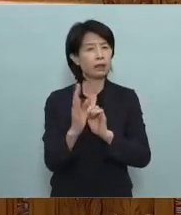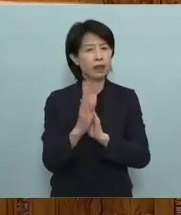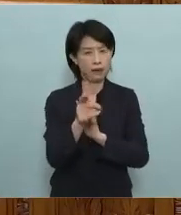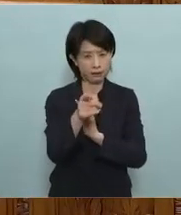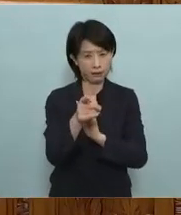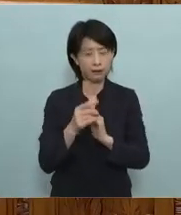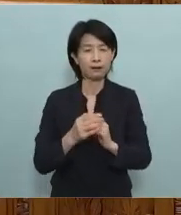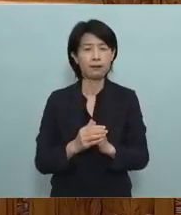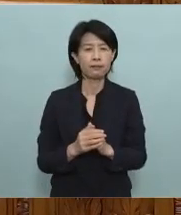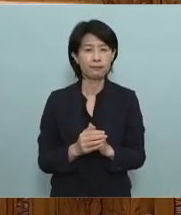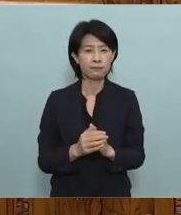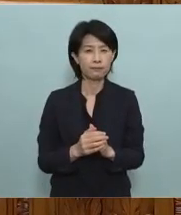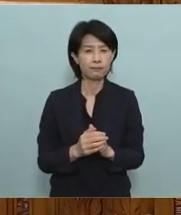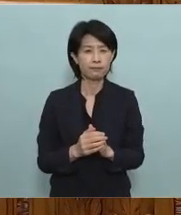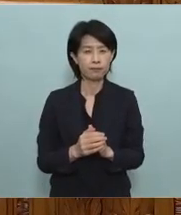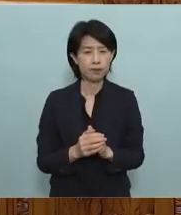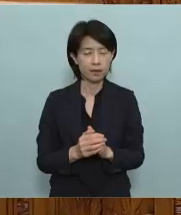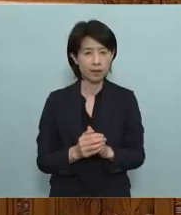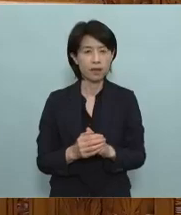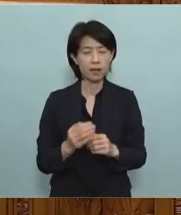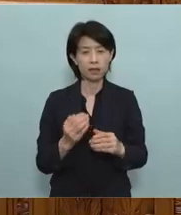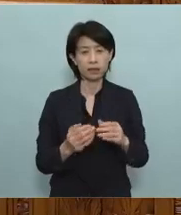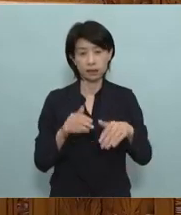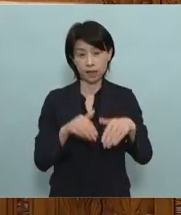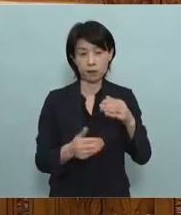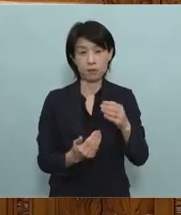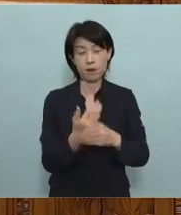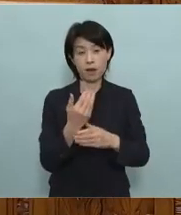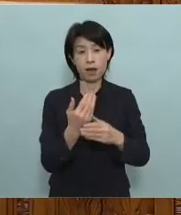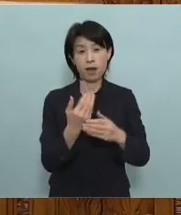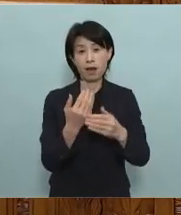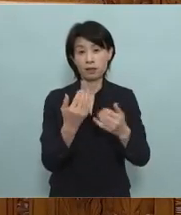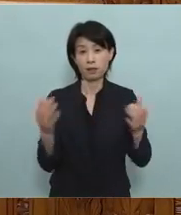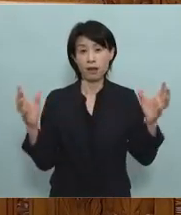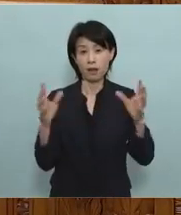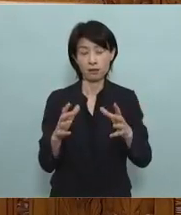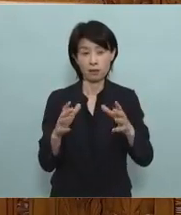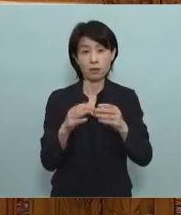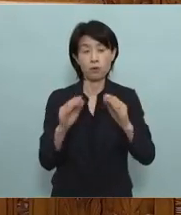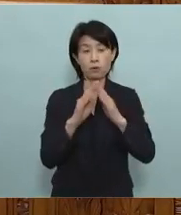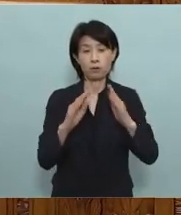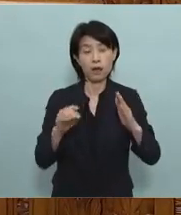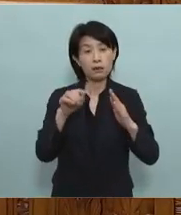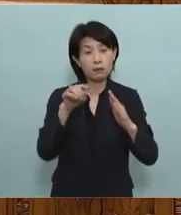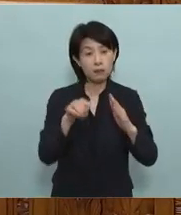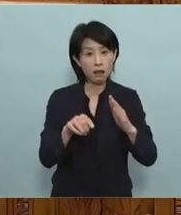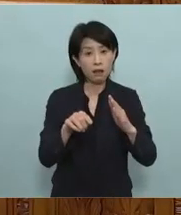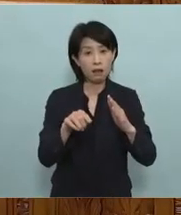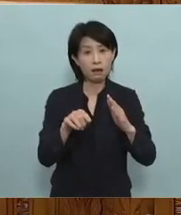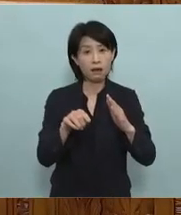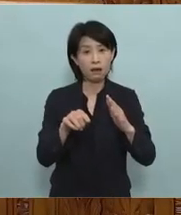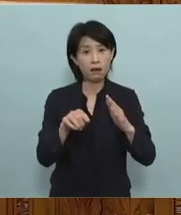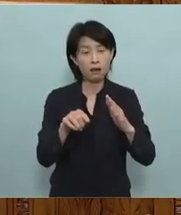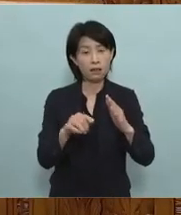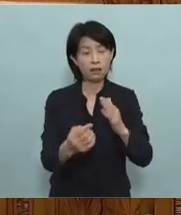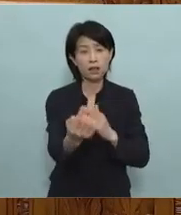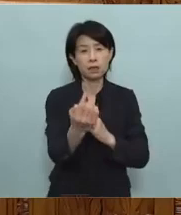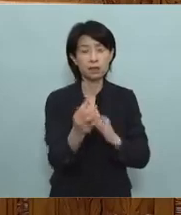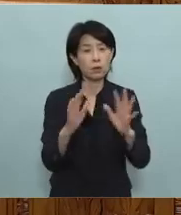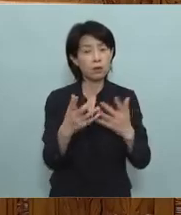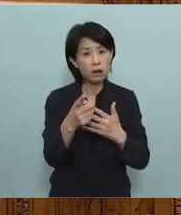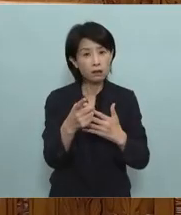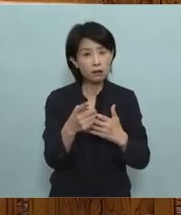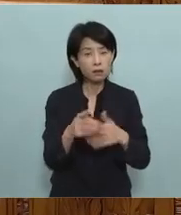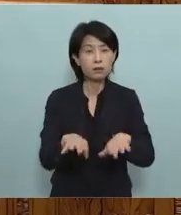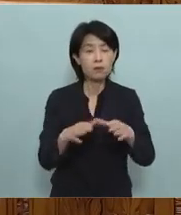した。有権者の代表が集うこの国会から逃げ、姿を隠すことが、国難に直面